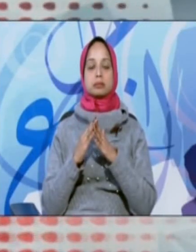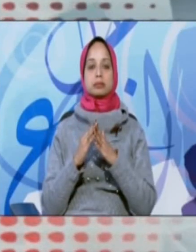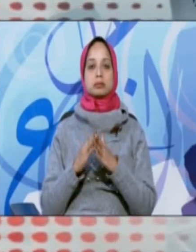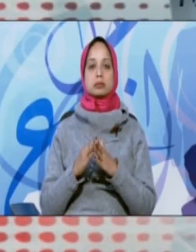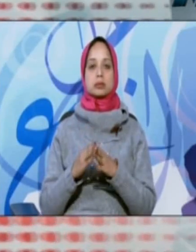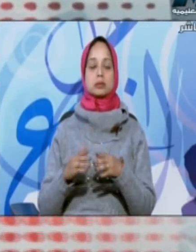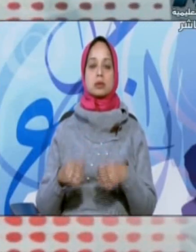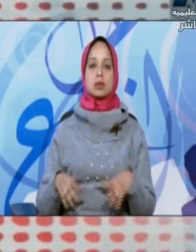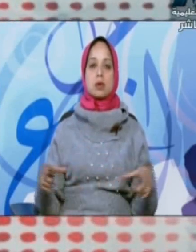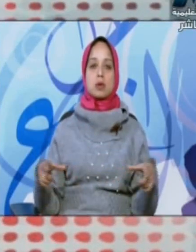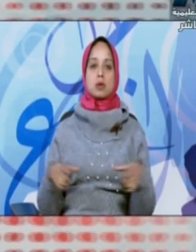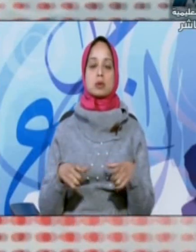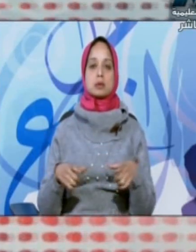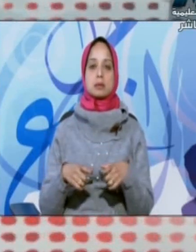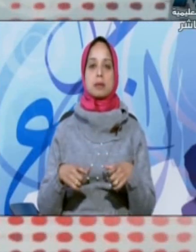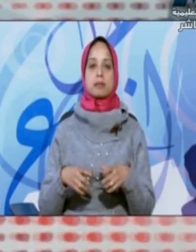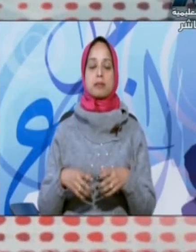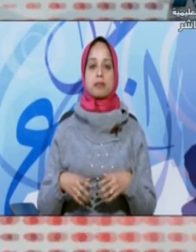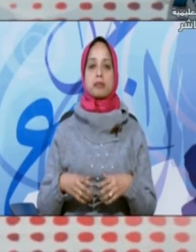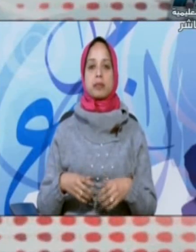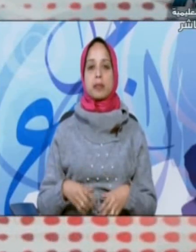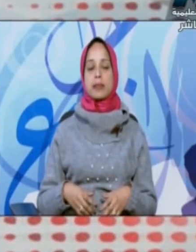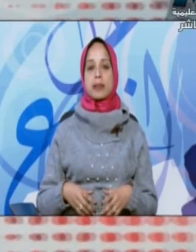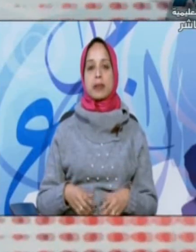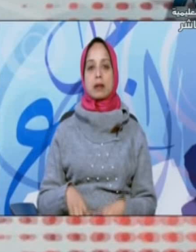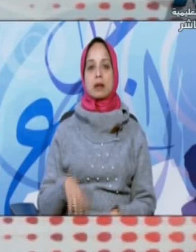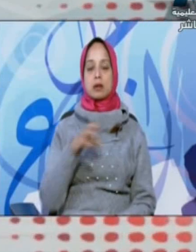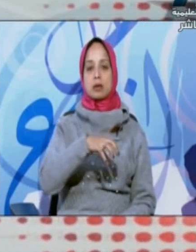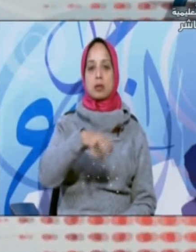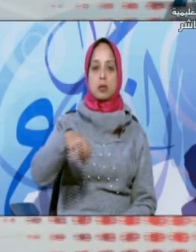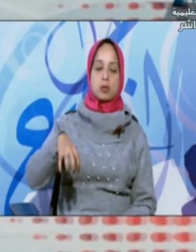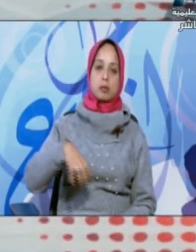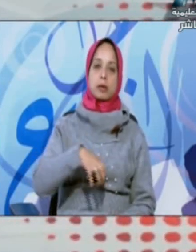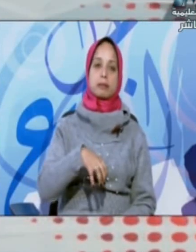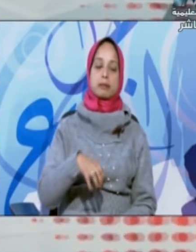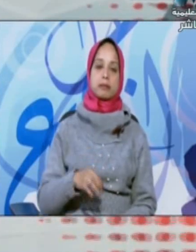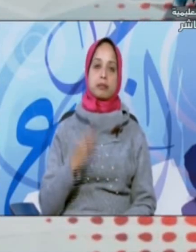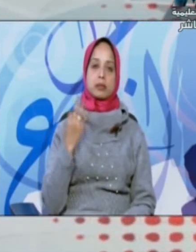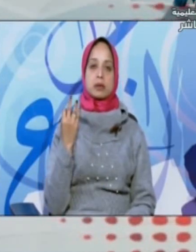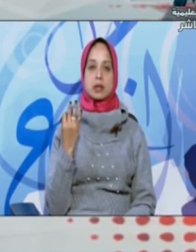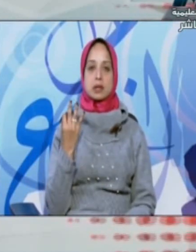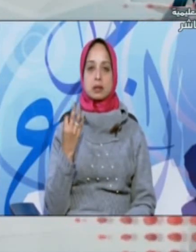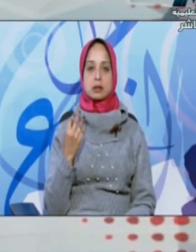ضباط الامم. ثلاثة، الغاء